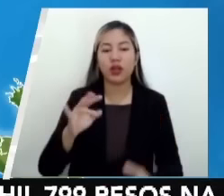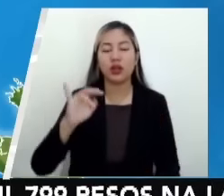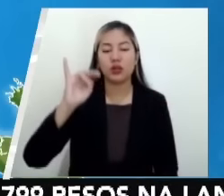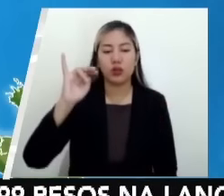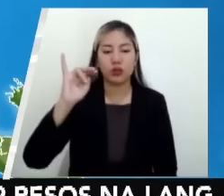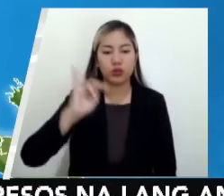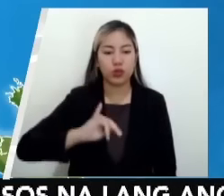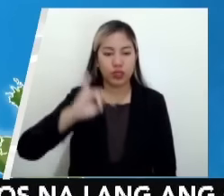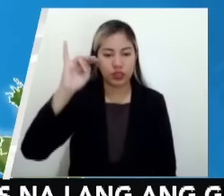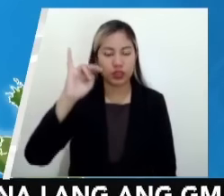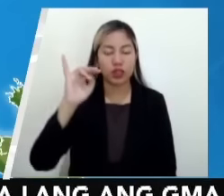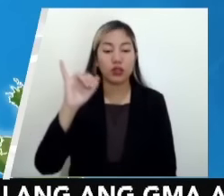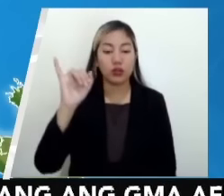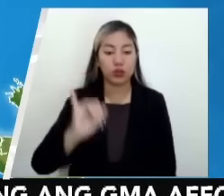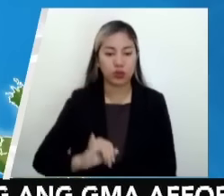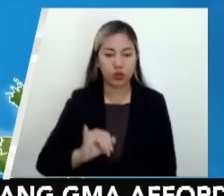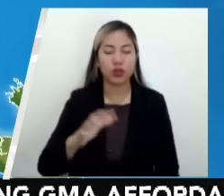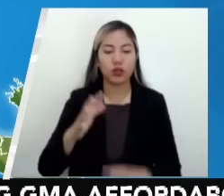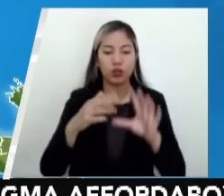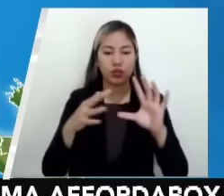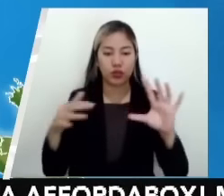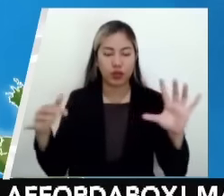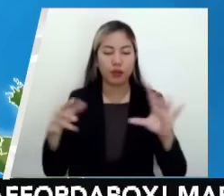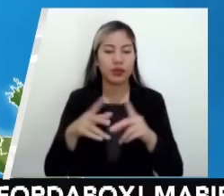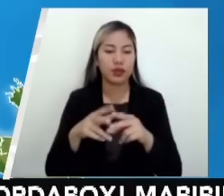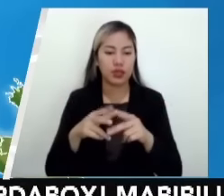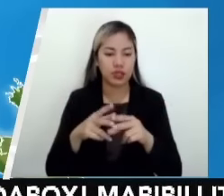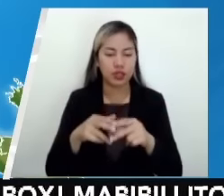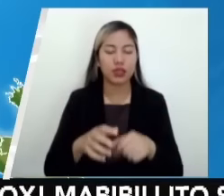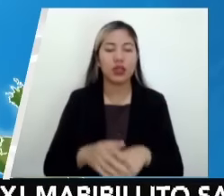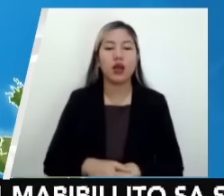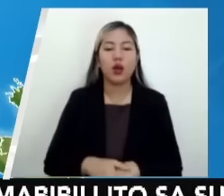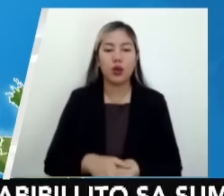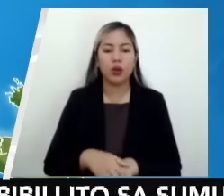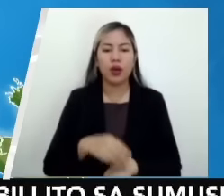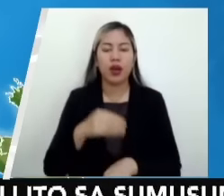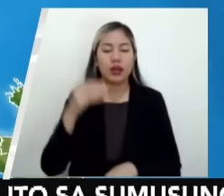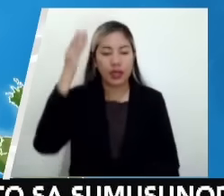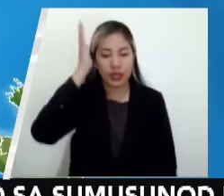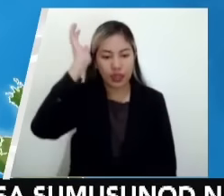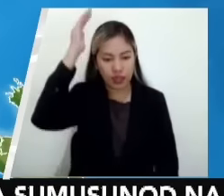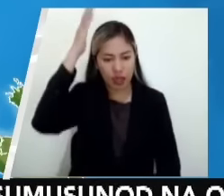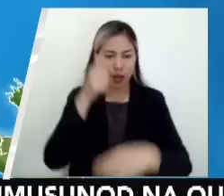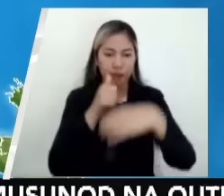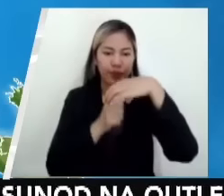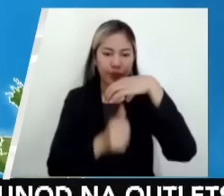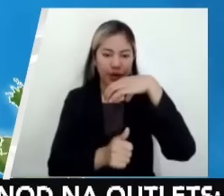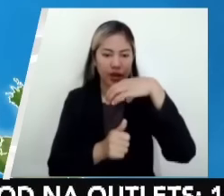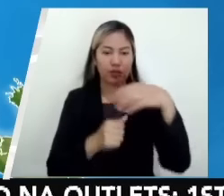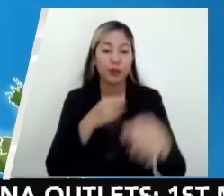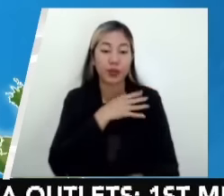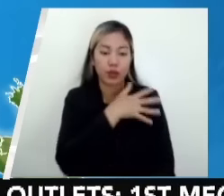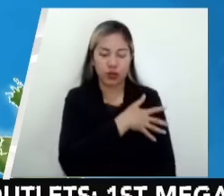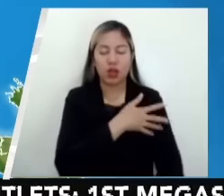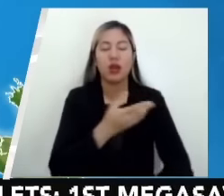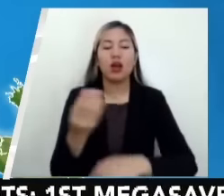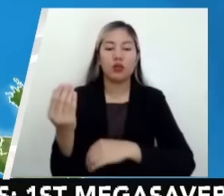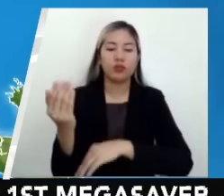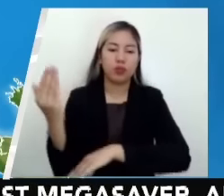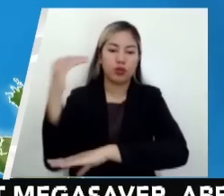Ilocos Sur, La Union, Pangasinan, Apayao, Kalinga, Abra, Mountain Province, Ifugao at